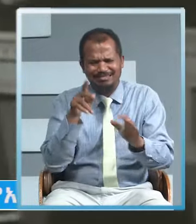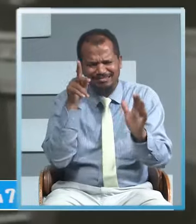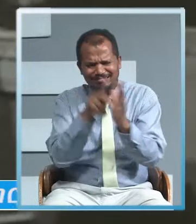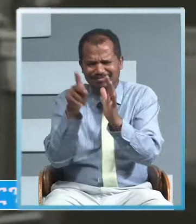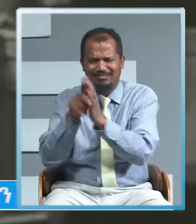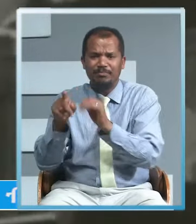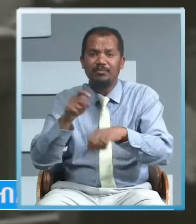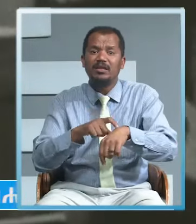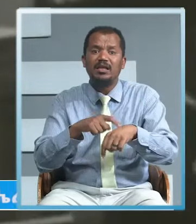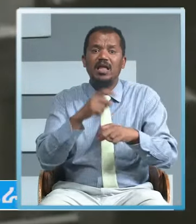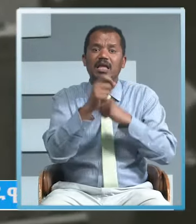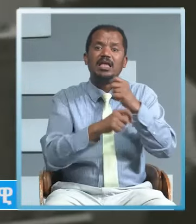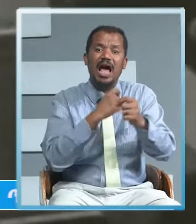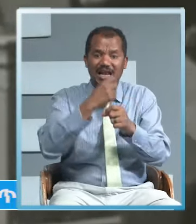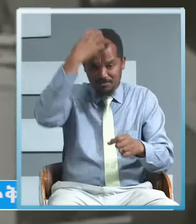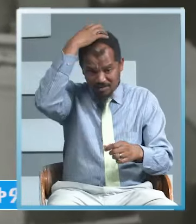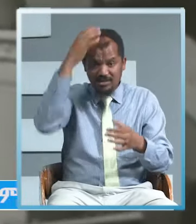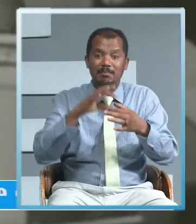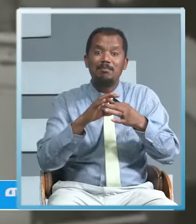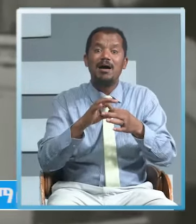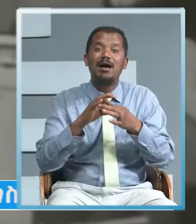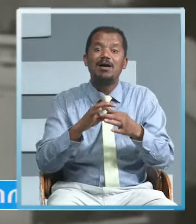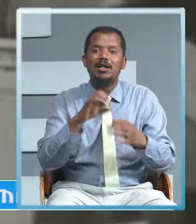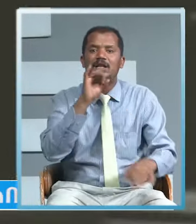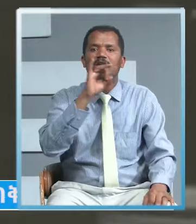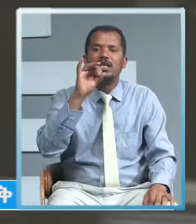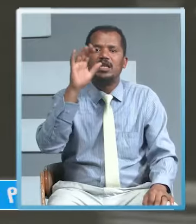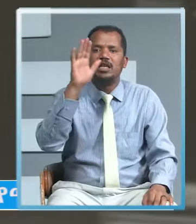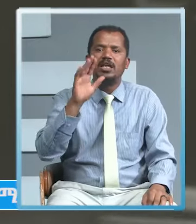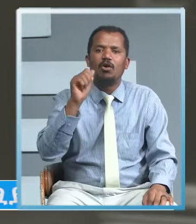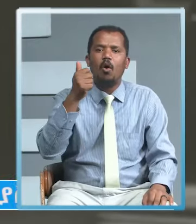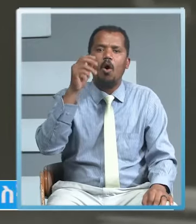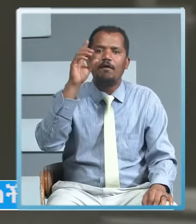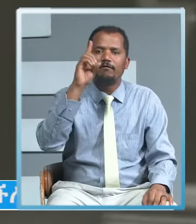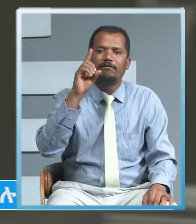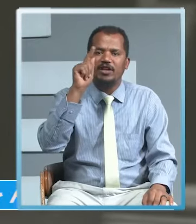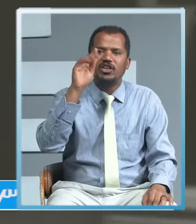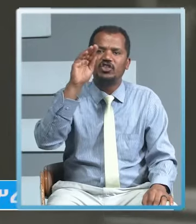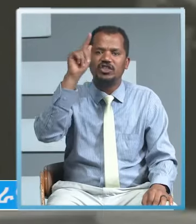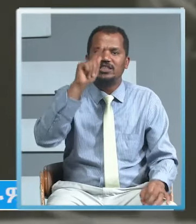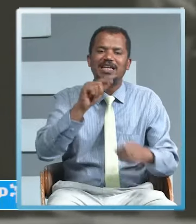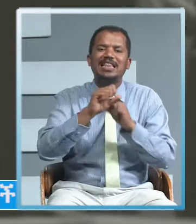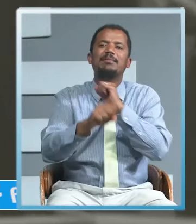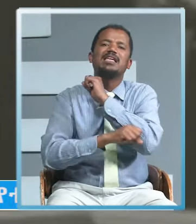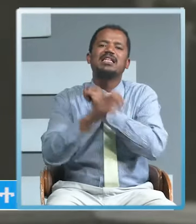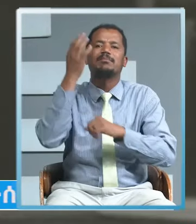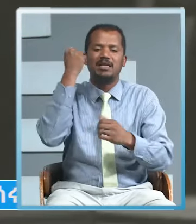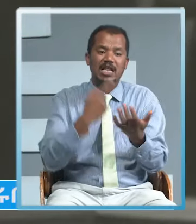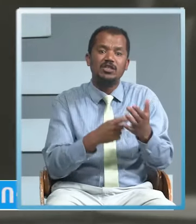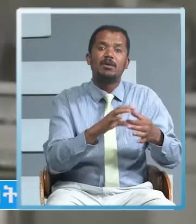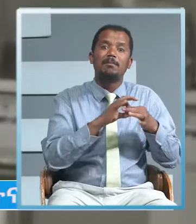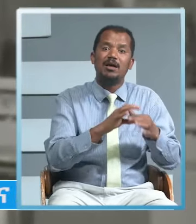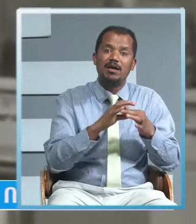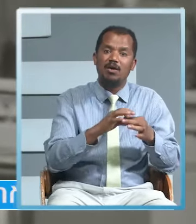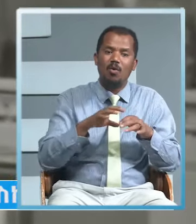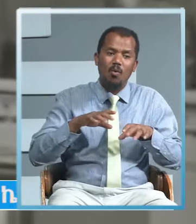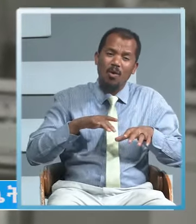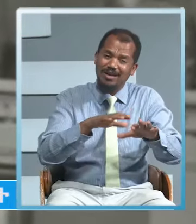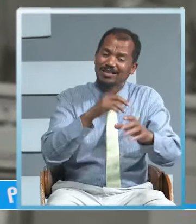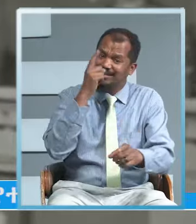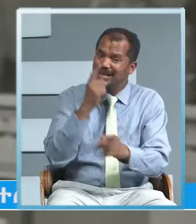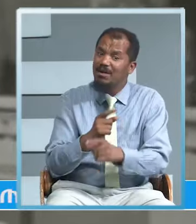ጨፍጭፋለች። ጊዜው የዓለም መንግስታት ማህበር ሊግ ኦፍ ኔሽንስ የተመሰረተበት ነበር። ኢትዮጵያ ለዚሁ ማህበር